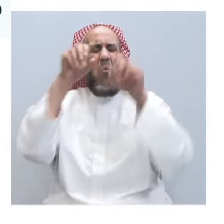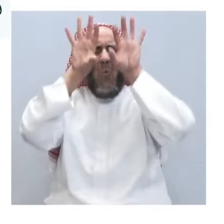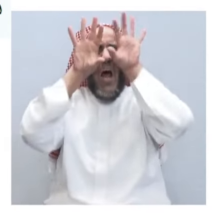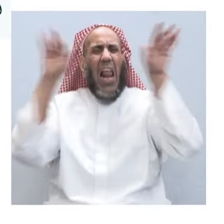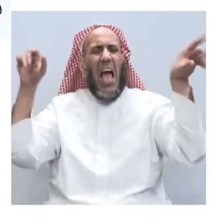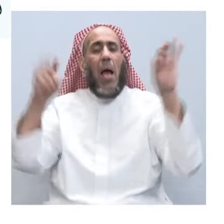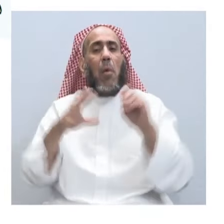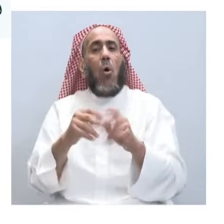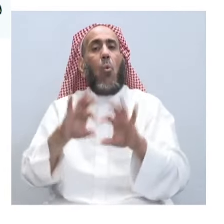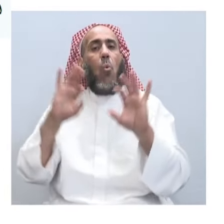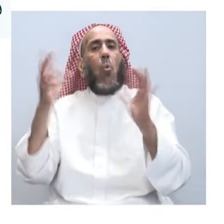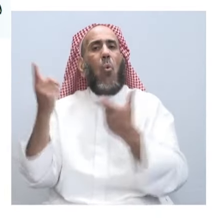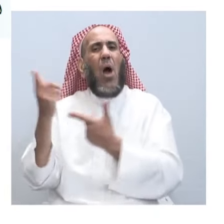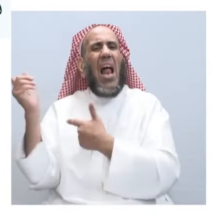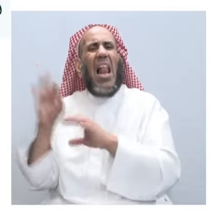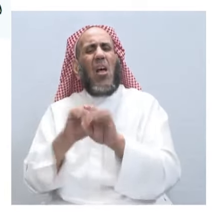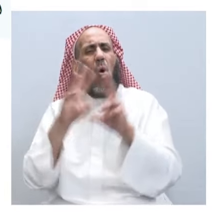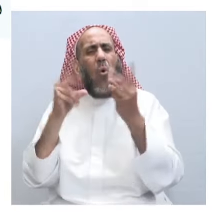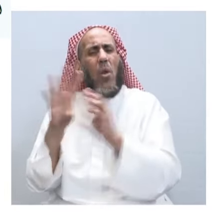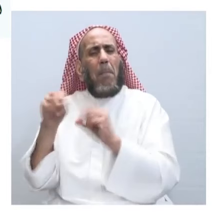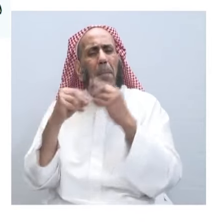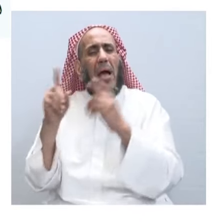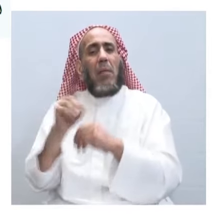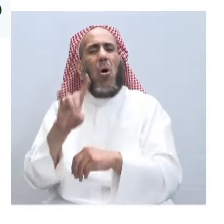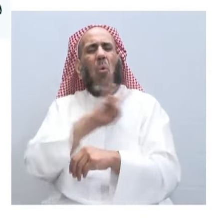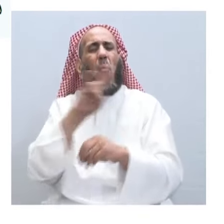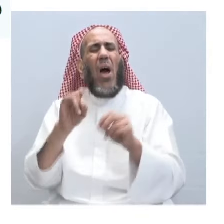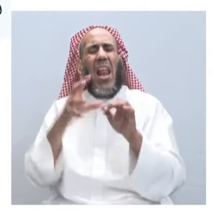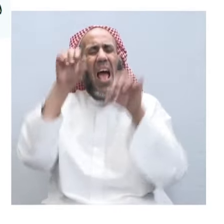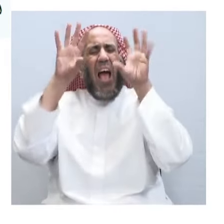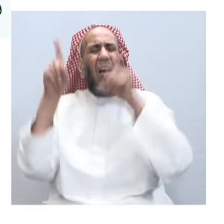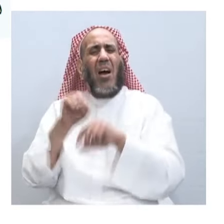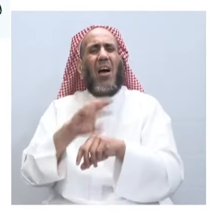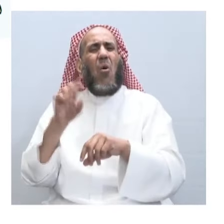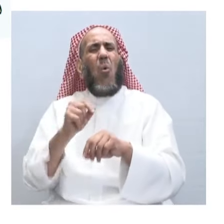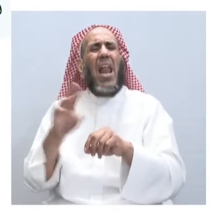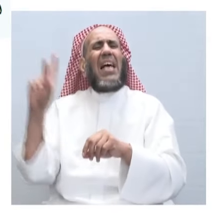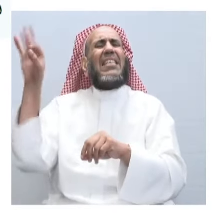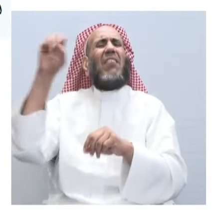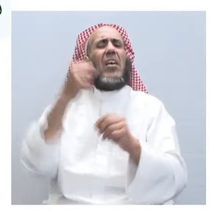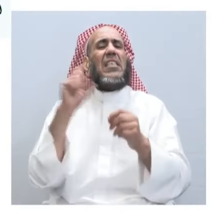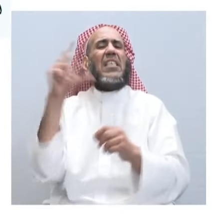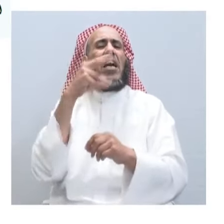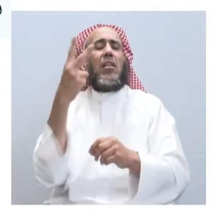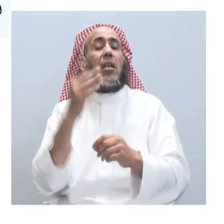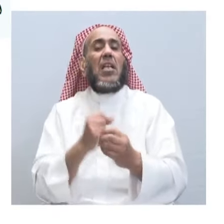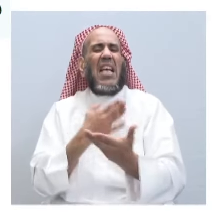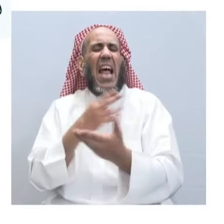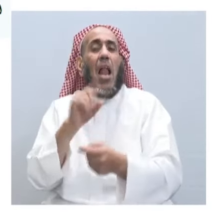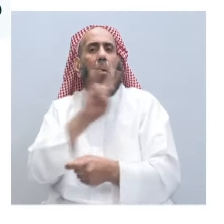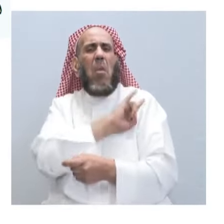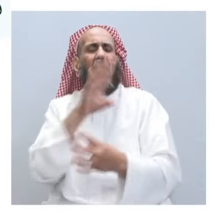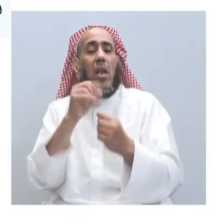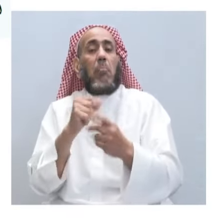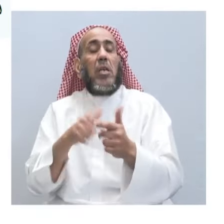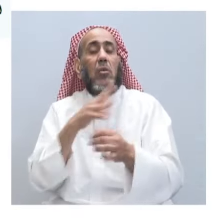ولا سفر بناخذ ايش معنى ولا هامه ولا صفر نفى النبي صلى الله عليه وسلم